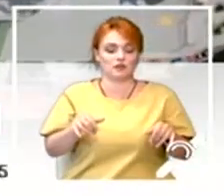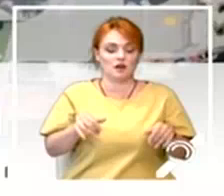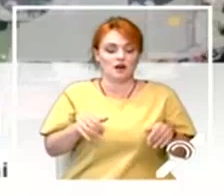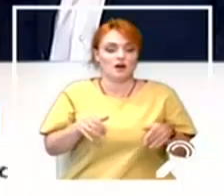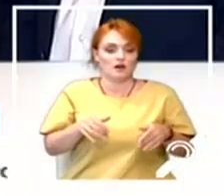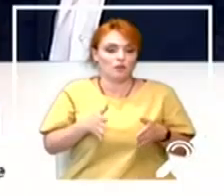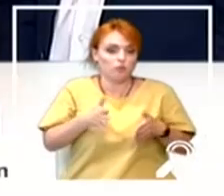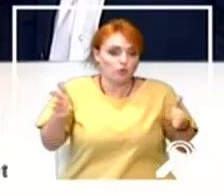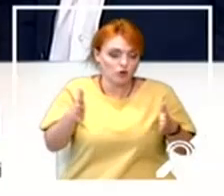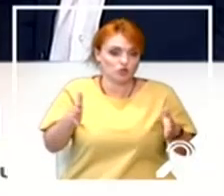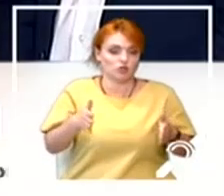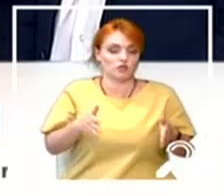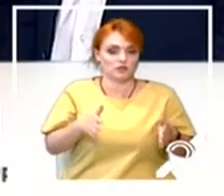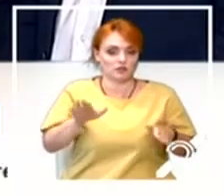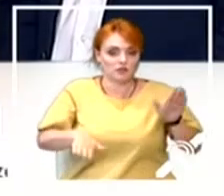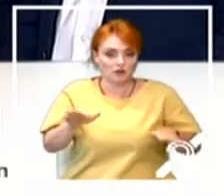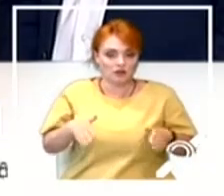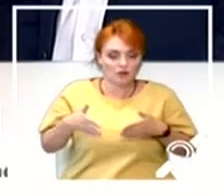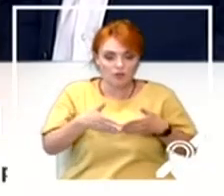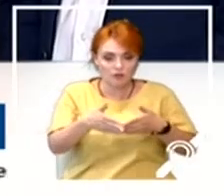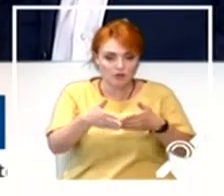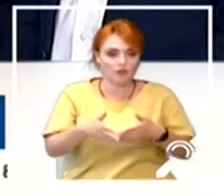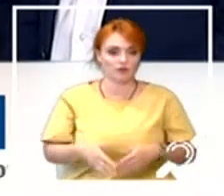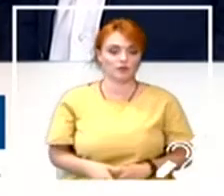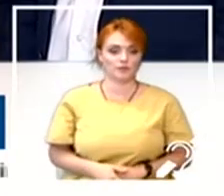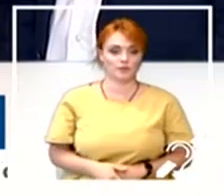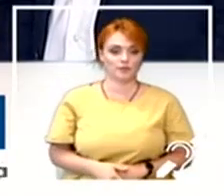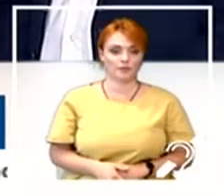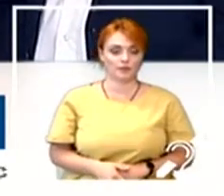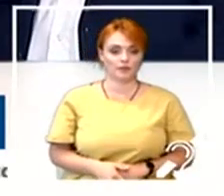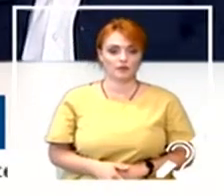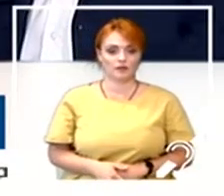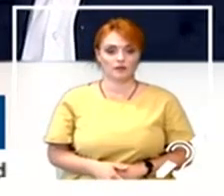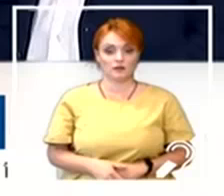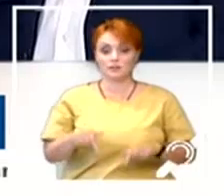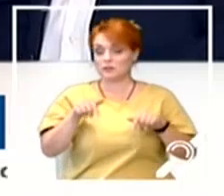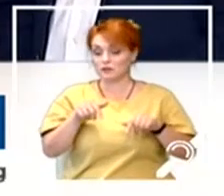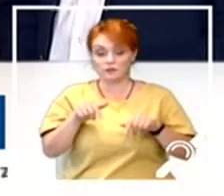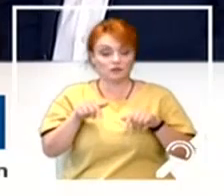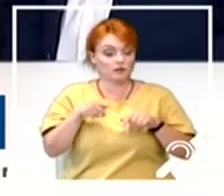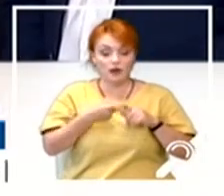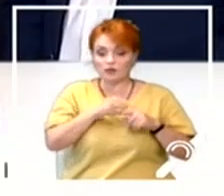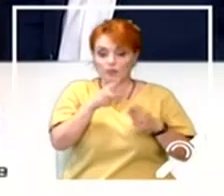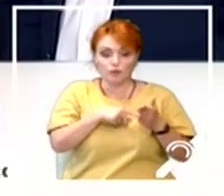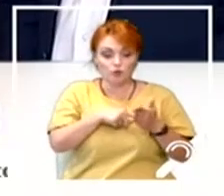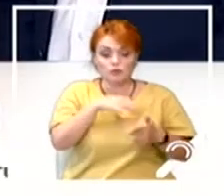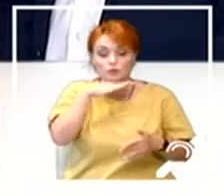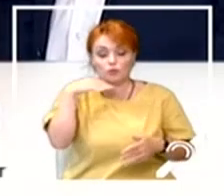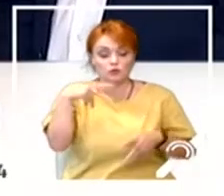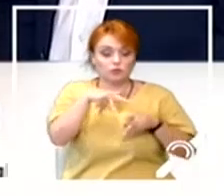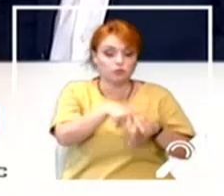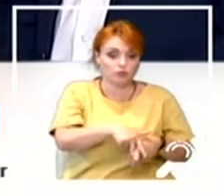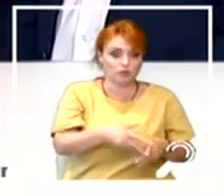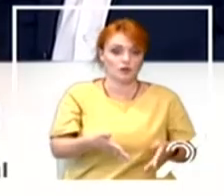munca lor, prin poziția lor în a aduce grânele ucrainiene la piețele globale. Operatorii de